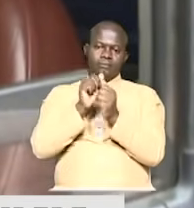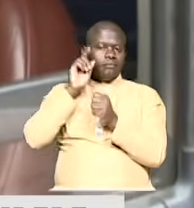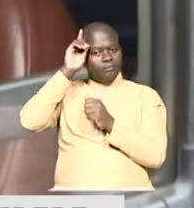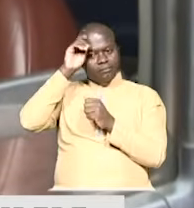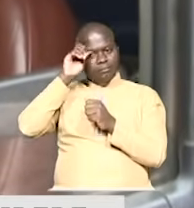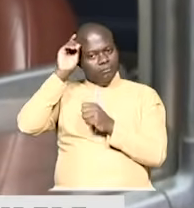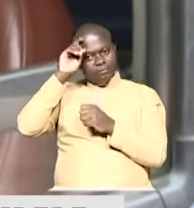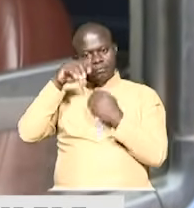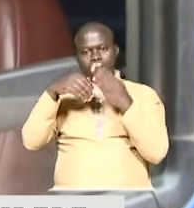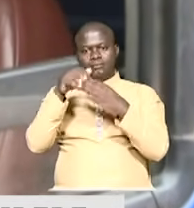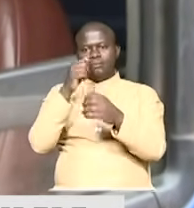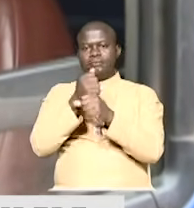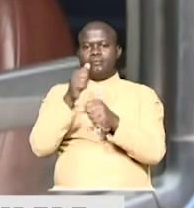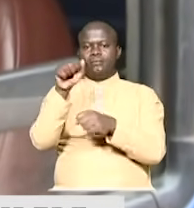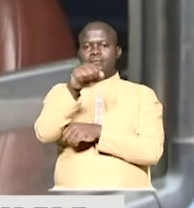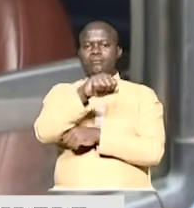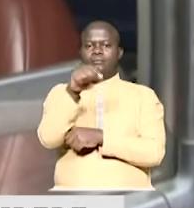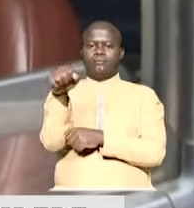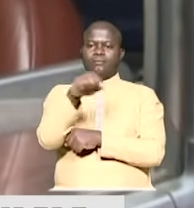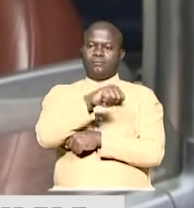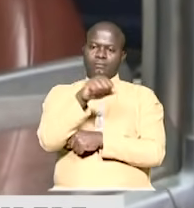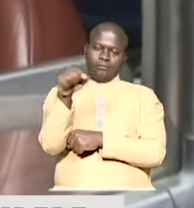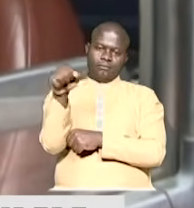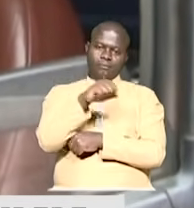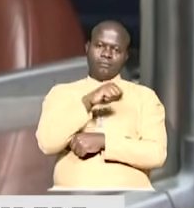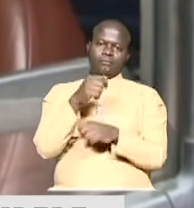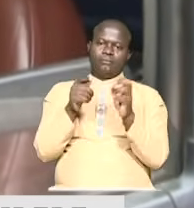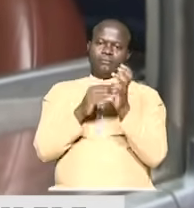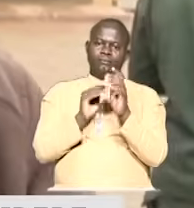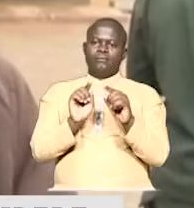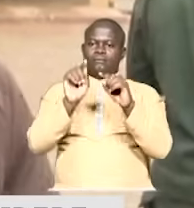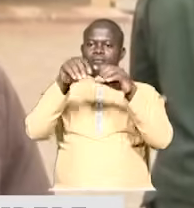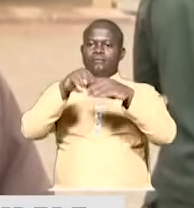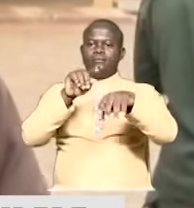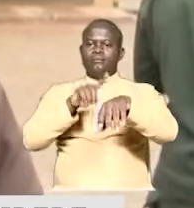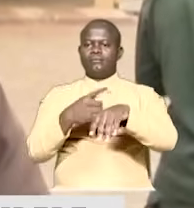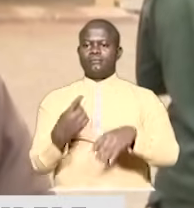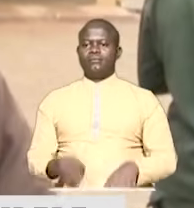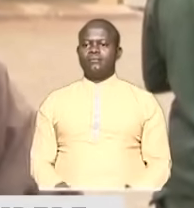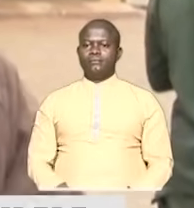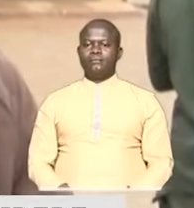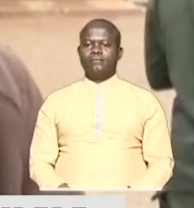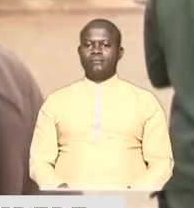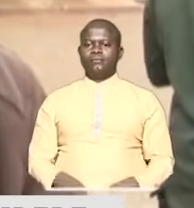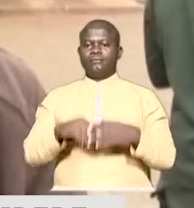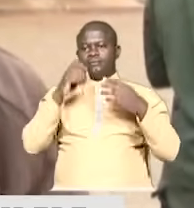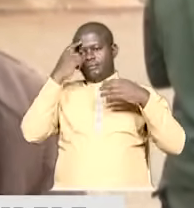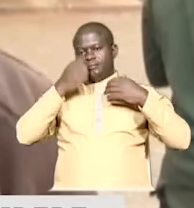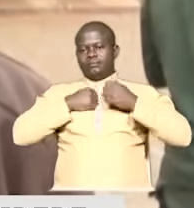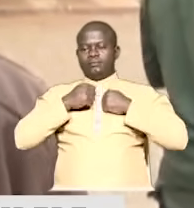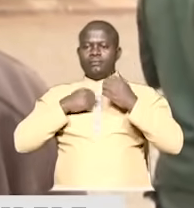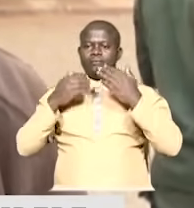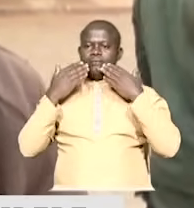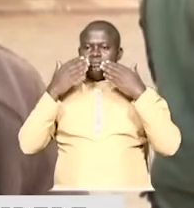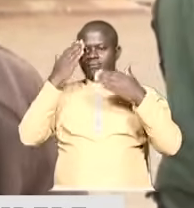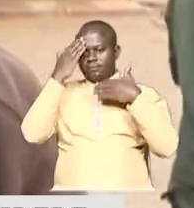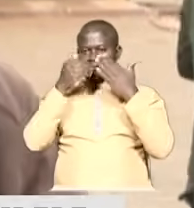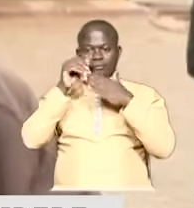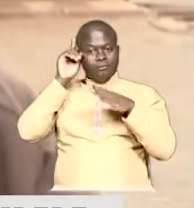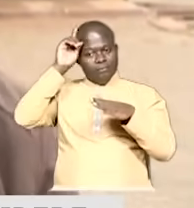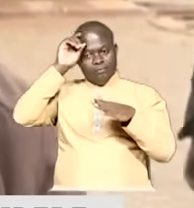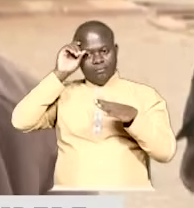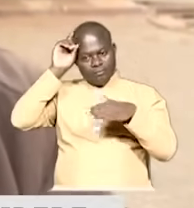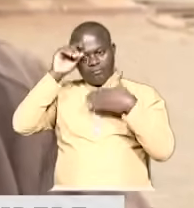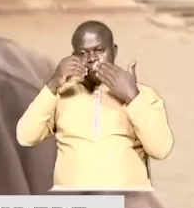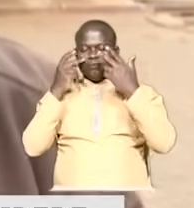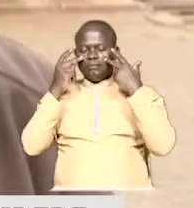ukeneye akagukorera imodokari kagendera ku gihe. Leta y'u Rwanda turayishimira kuko yadutekerejeho